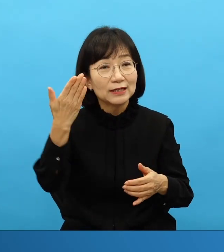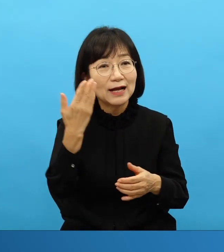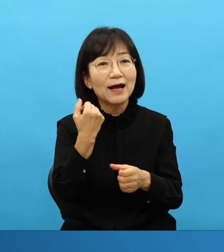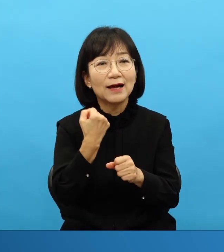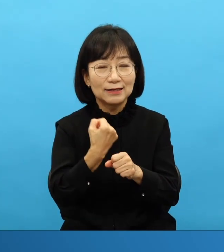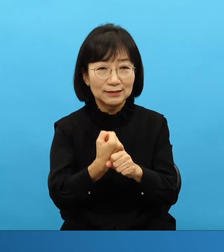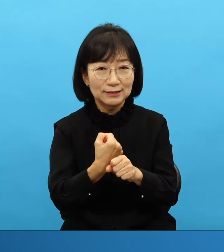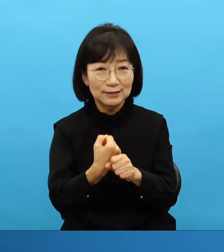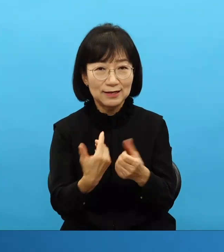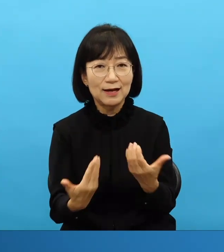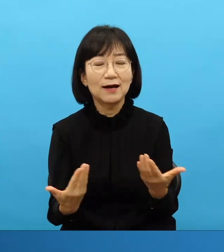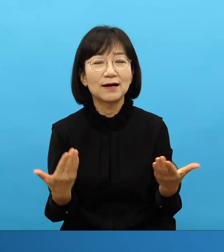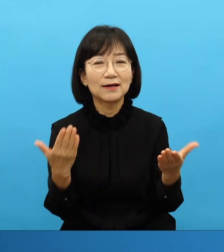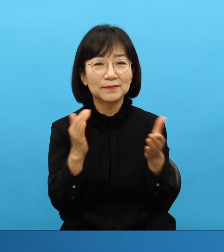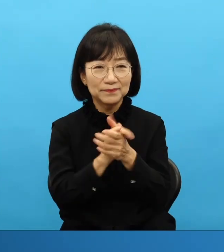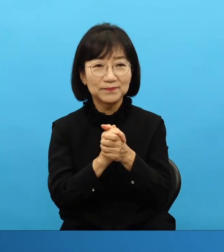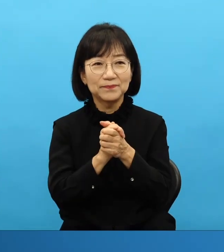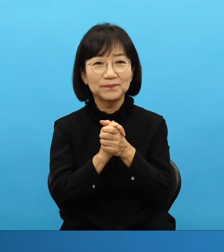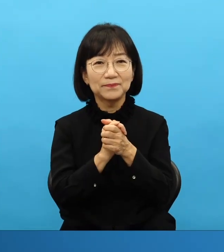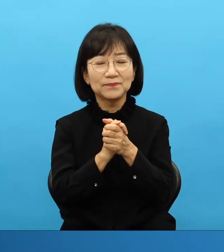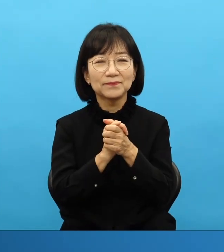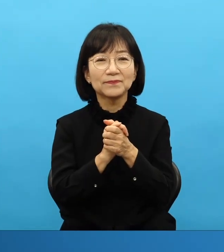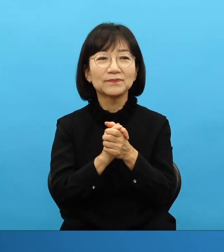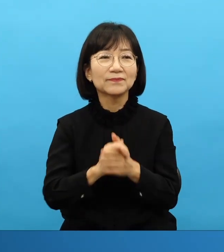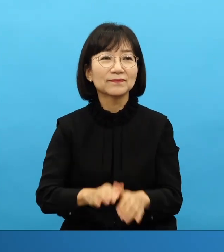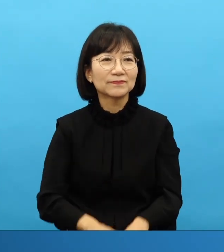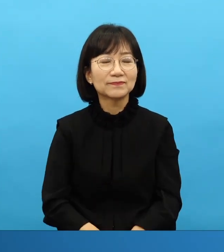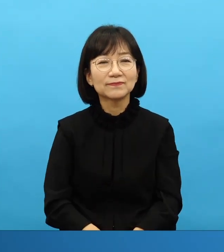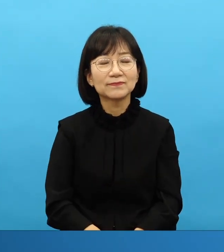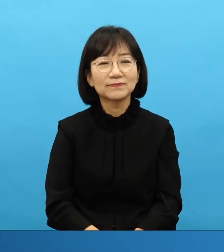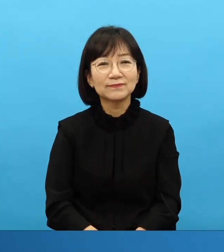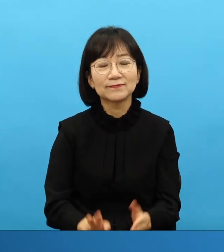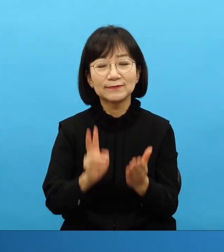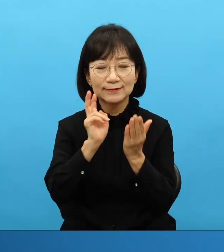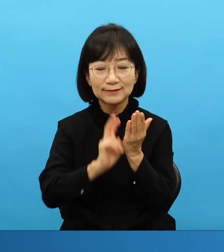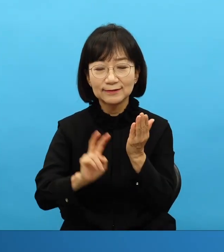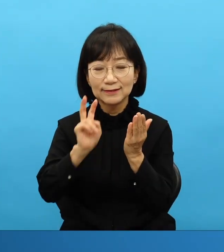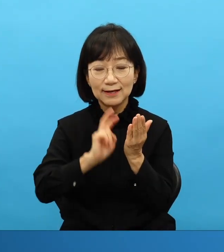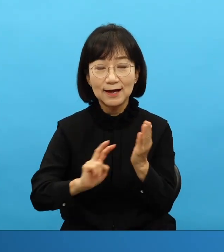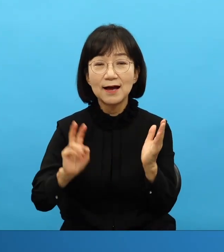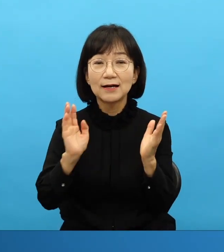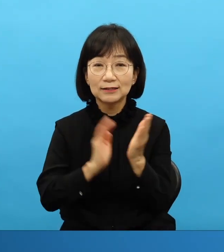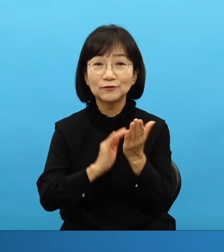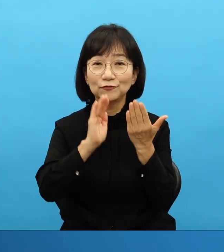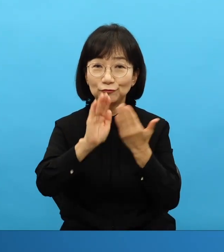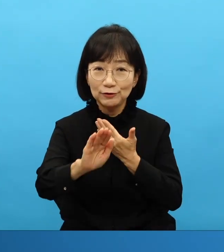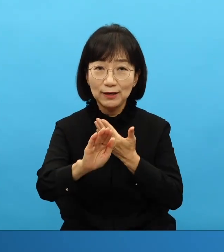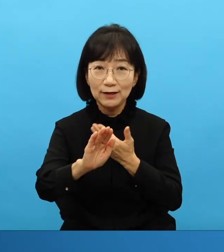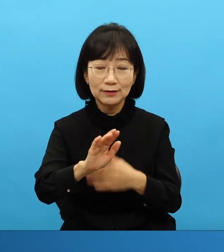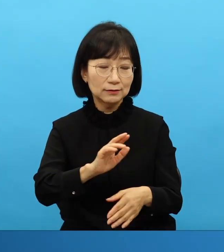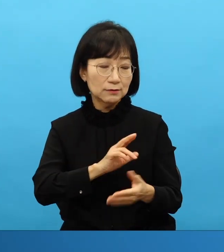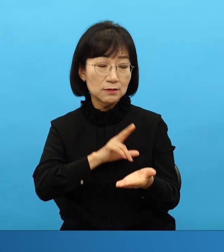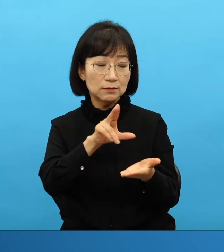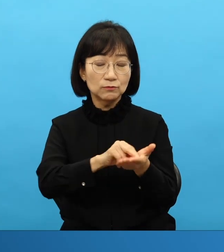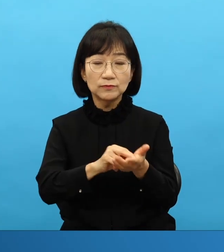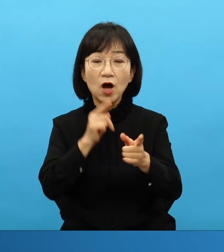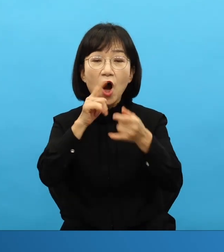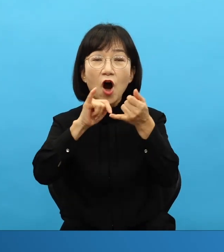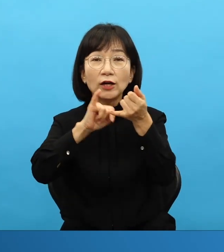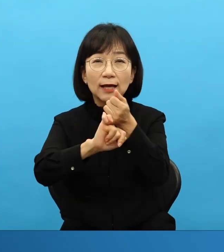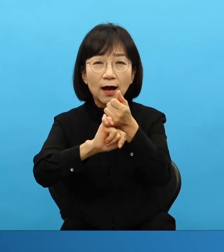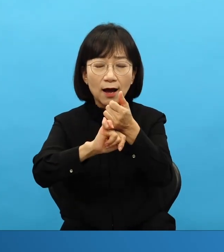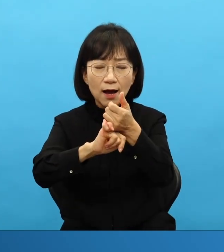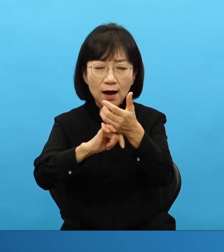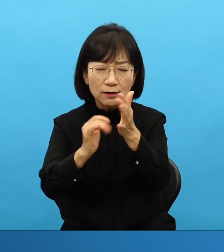하시니라. 아멘. 렘넌트 찬양대에서 하나님께 찬양 드리신 후에 언약의 대열 속에 있는 자라는 제목으로